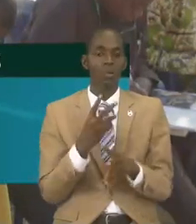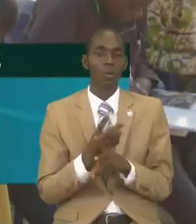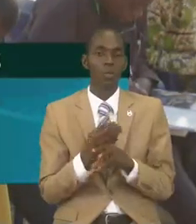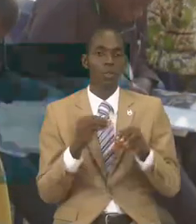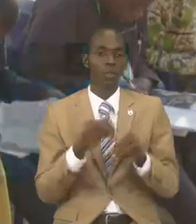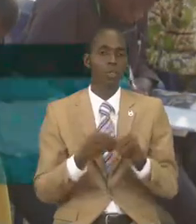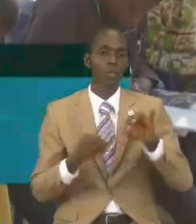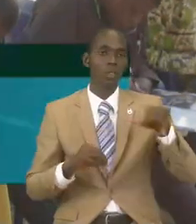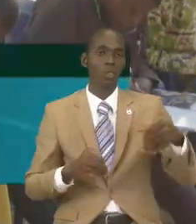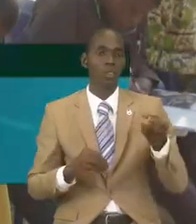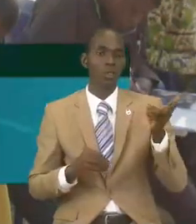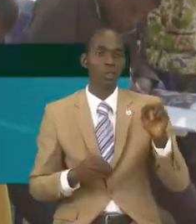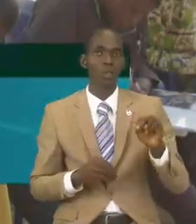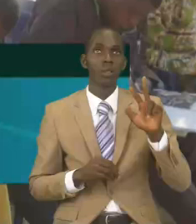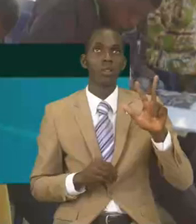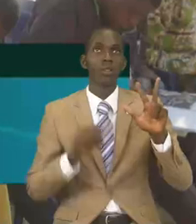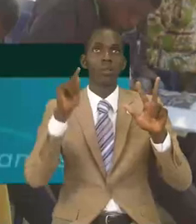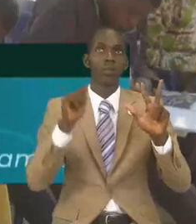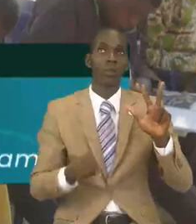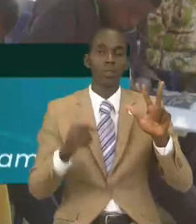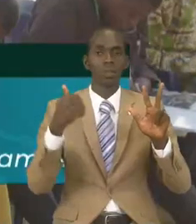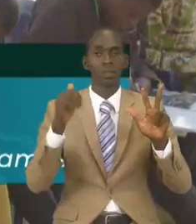En Jean 3, 19.